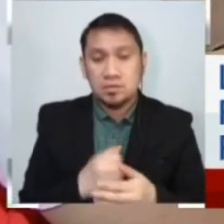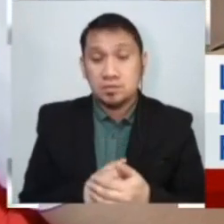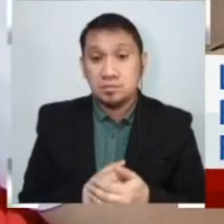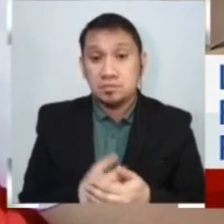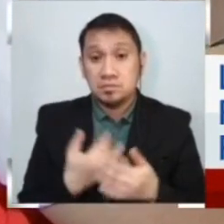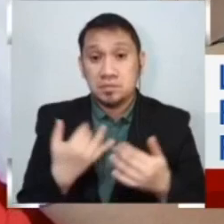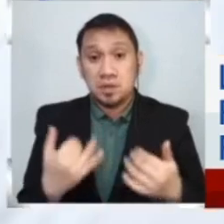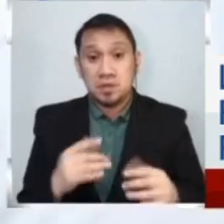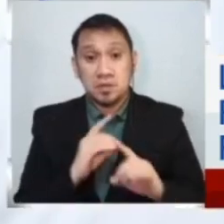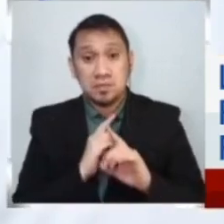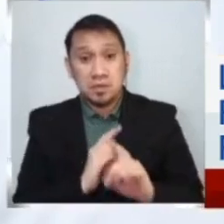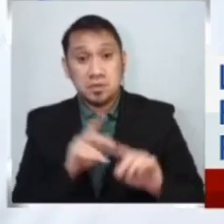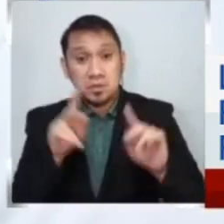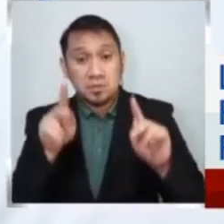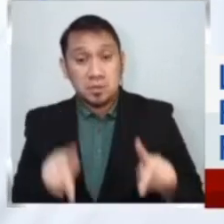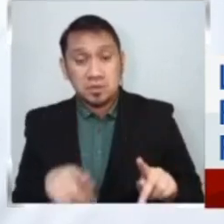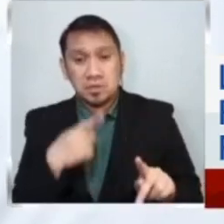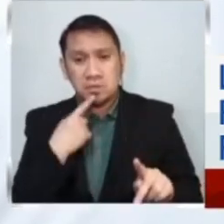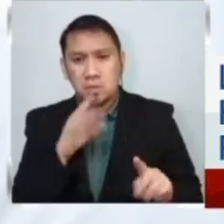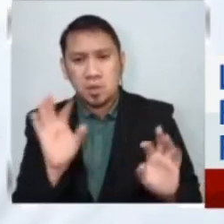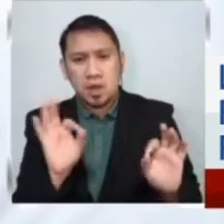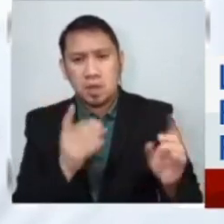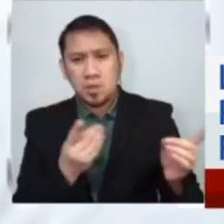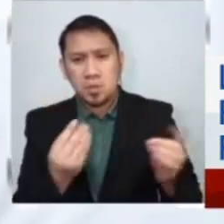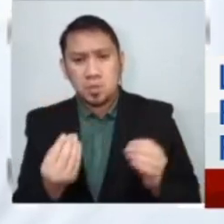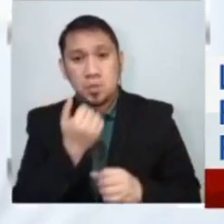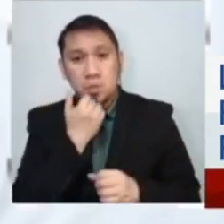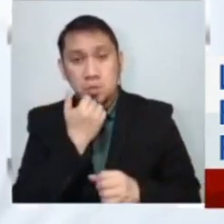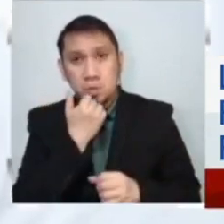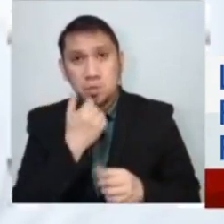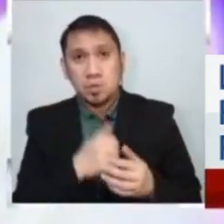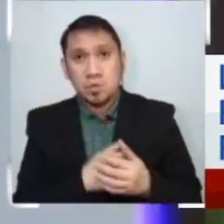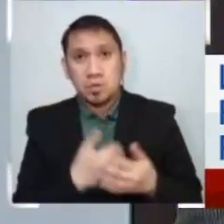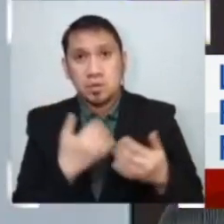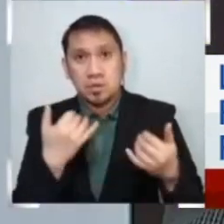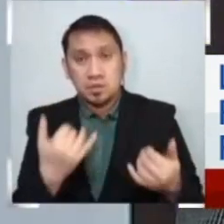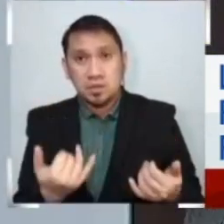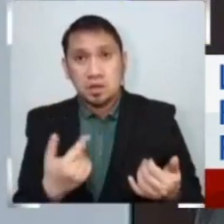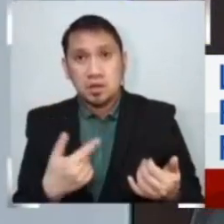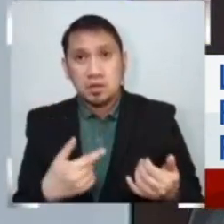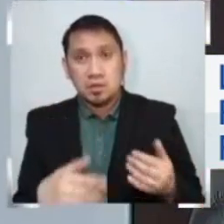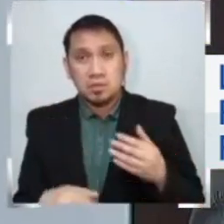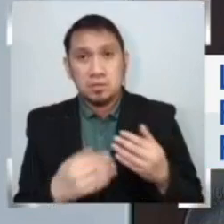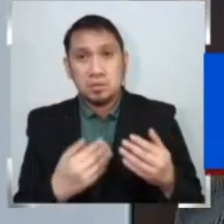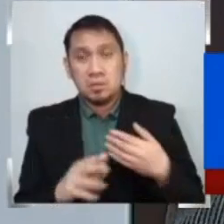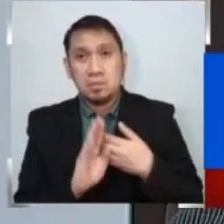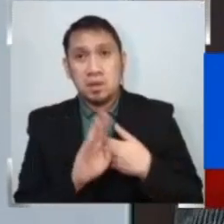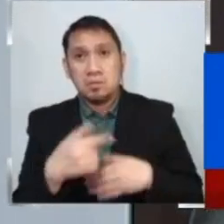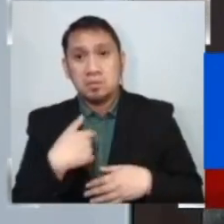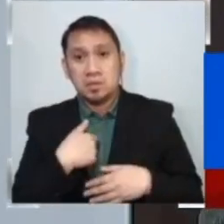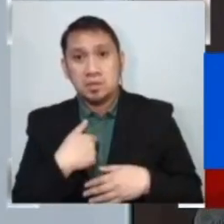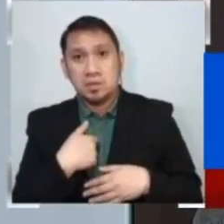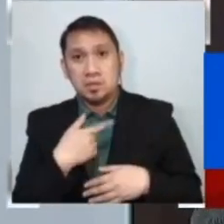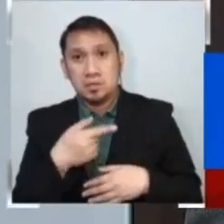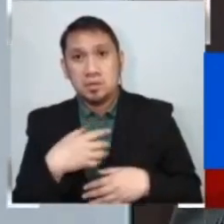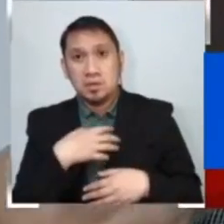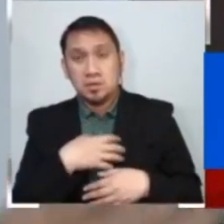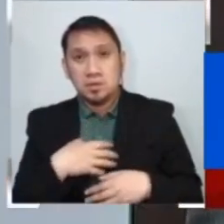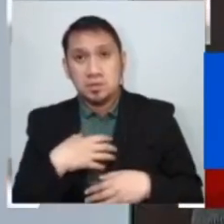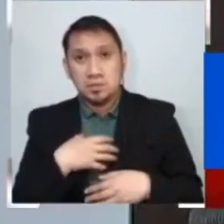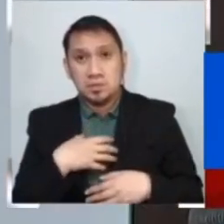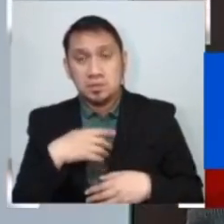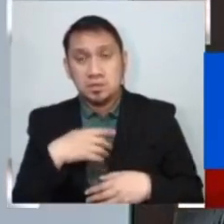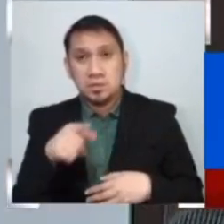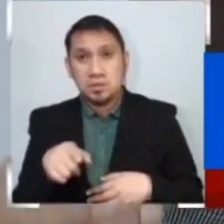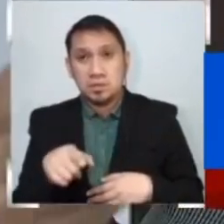raw siyang ginagawang kasalanan at binabalikan lang daw siya ng kanyang mga inireklamo. Yun ay kabayaran ng sponsorship, hindi